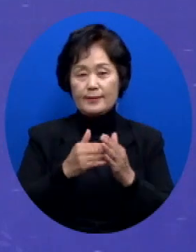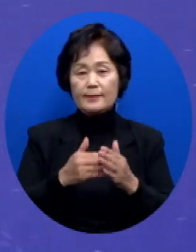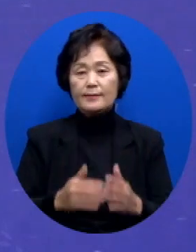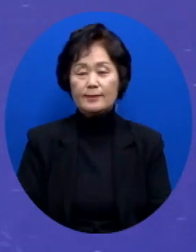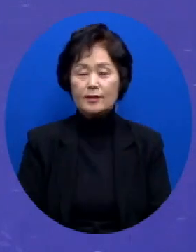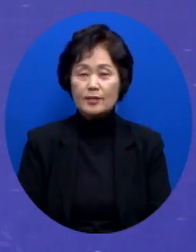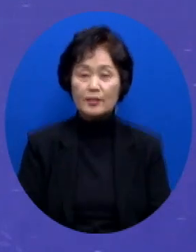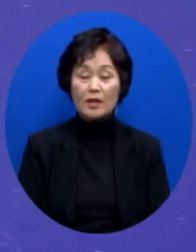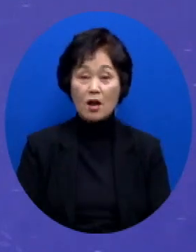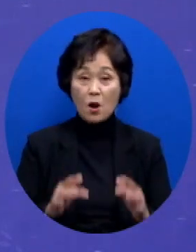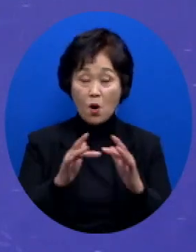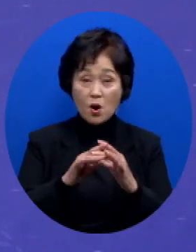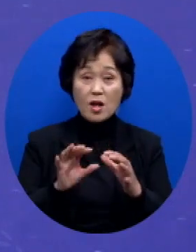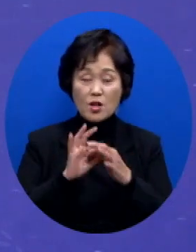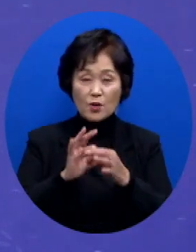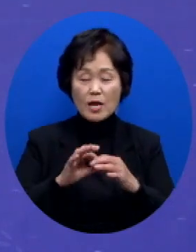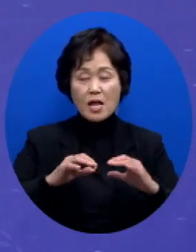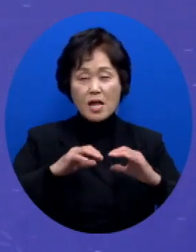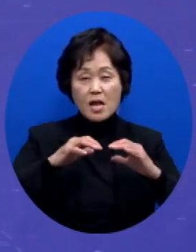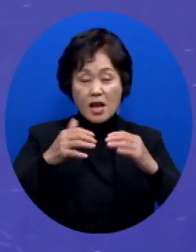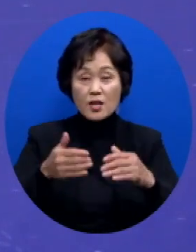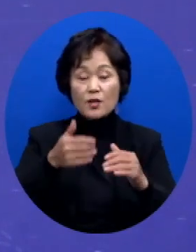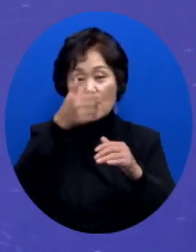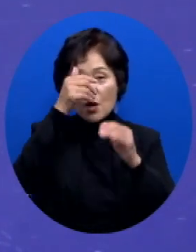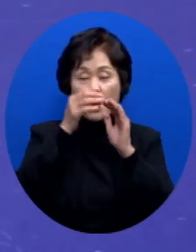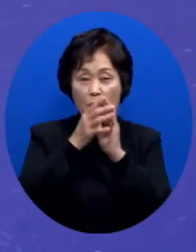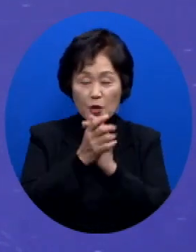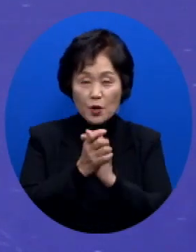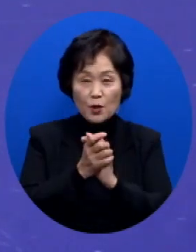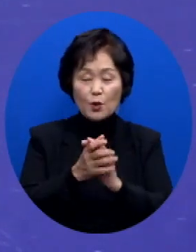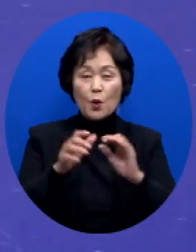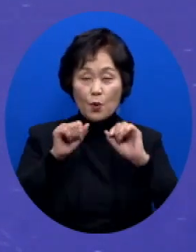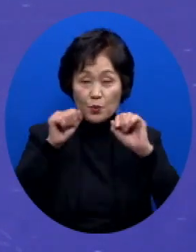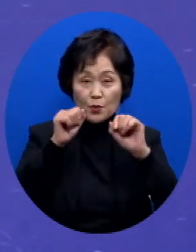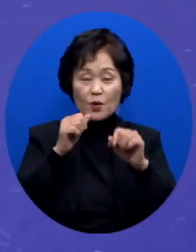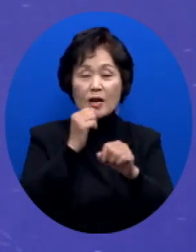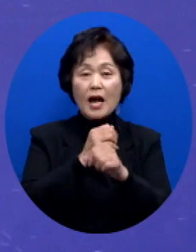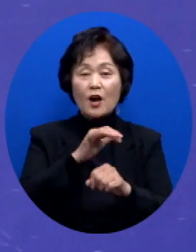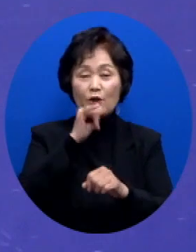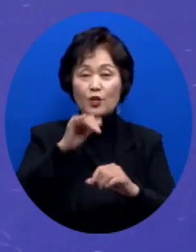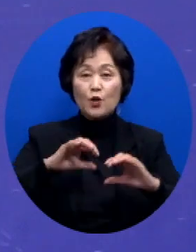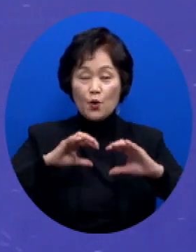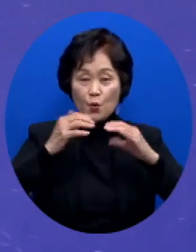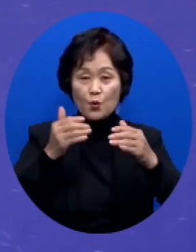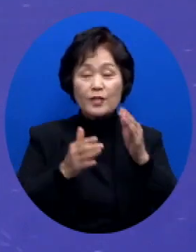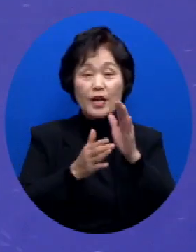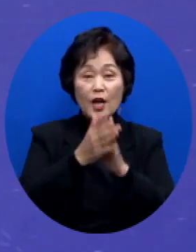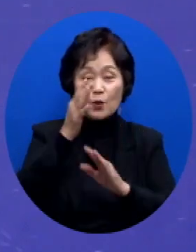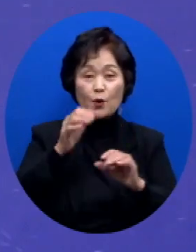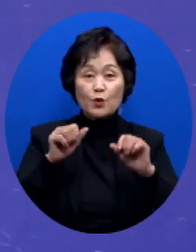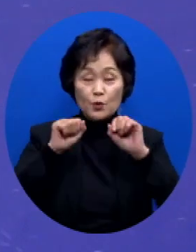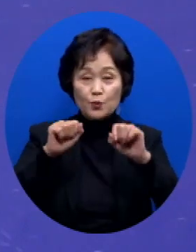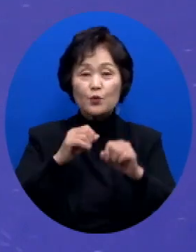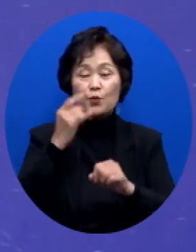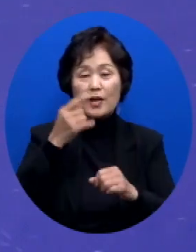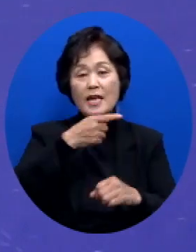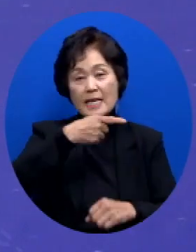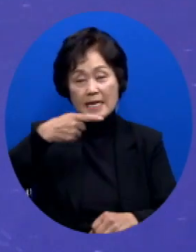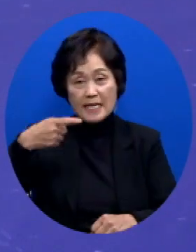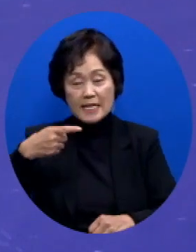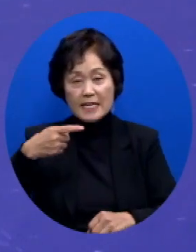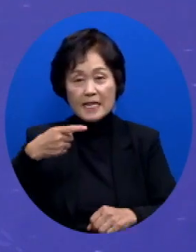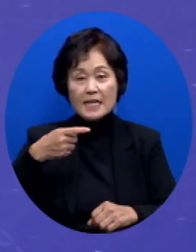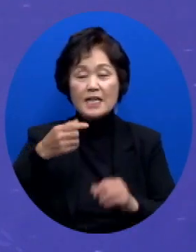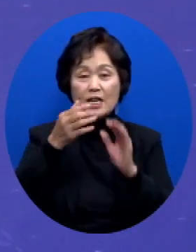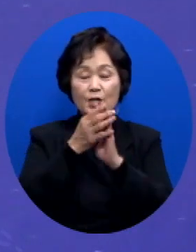온라인을 통해 전세계적으로 기도 운동을 펼치고 있는 국제도시 선교회가 111 부은 기도운동 1주년을